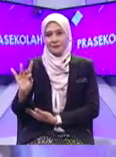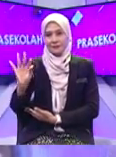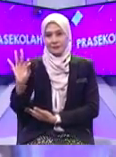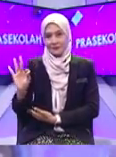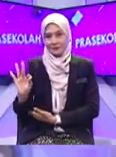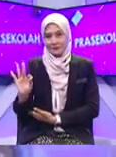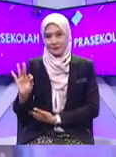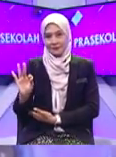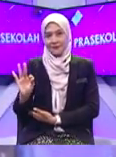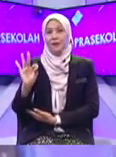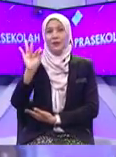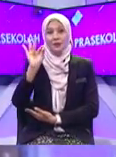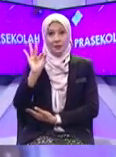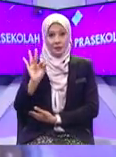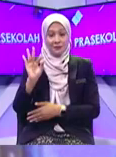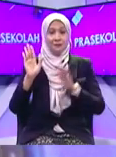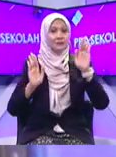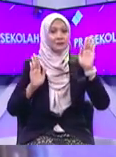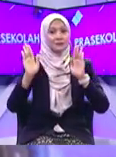9 juga